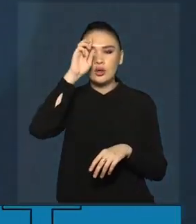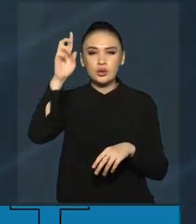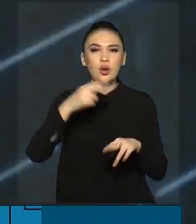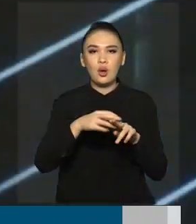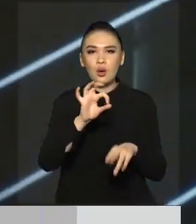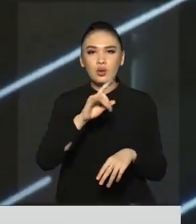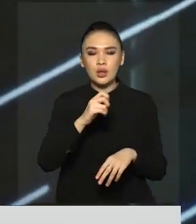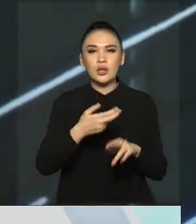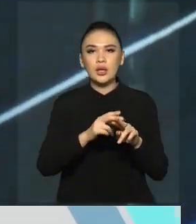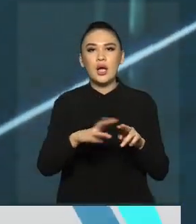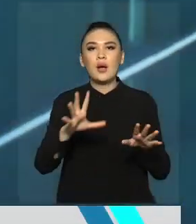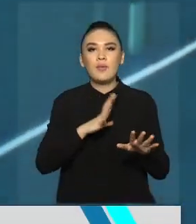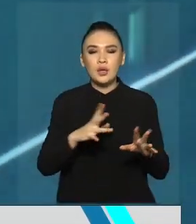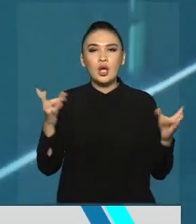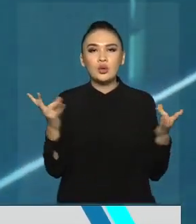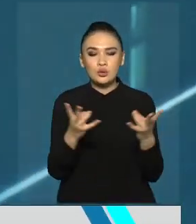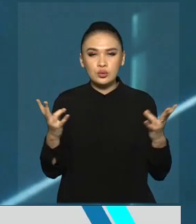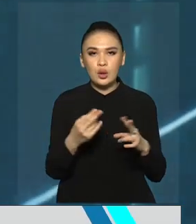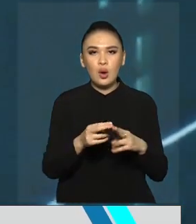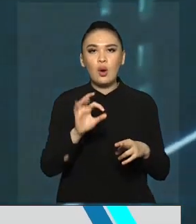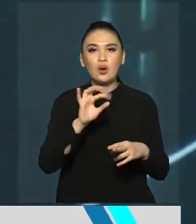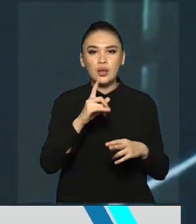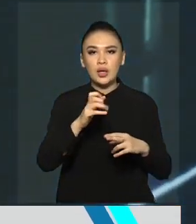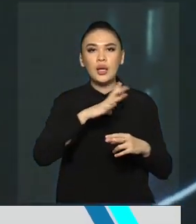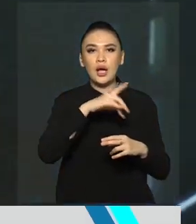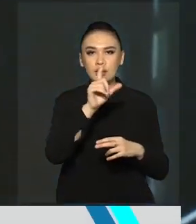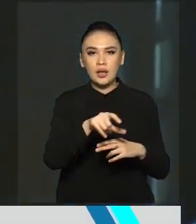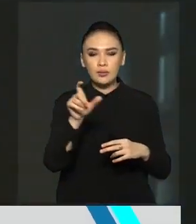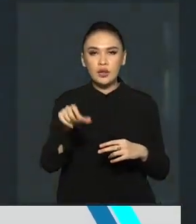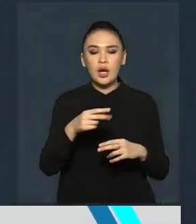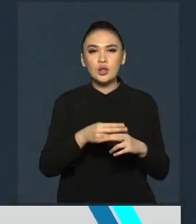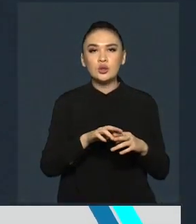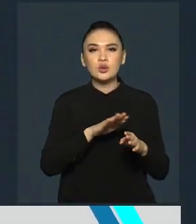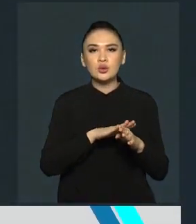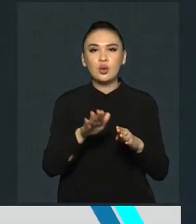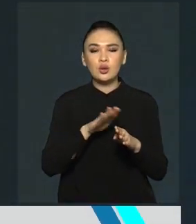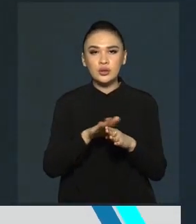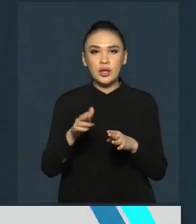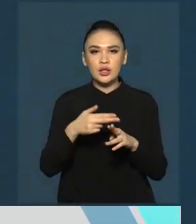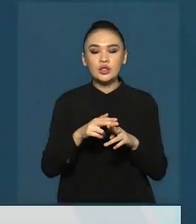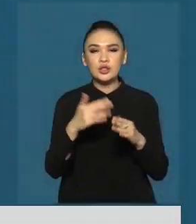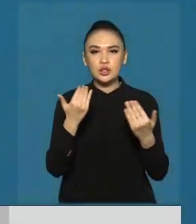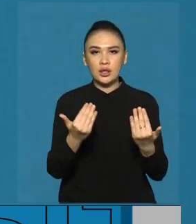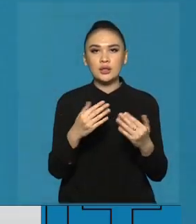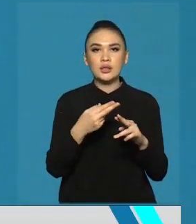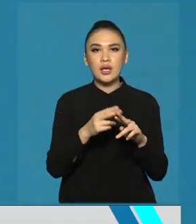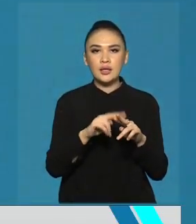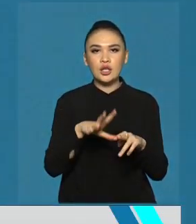органдармен, ғалымдармен, басқа да мүдделі органдармен, азаматтармен соны толықтыру жетілдіру үстіндеміз.